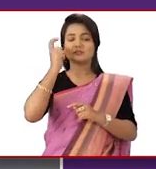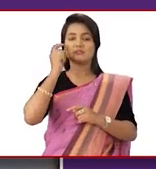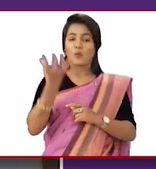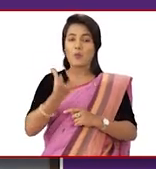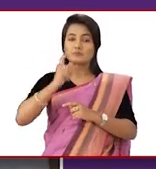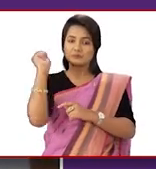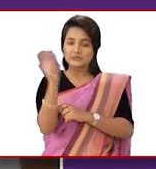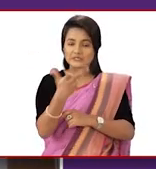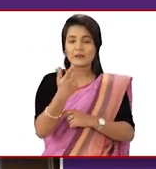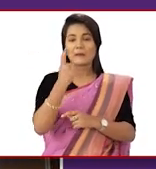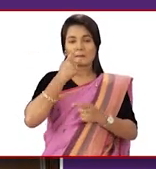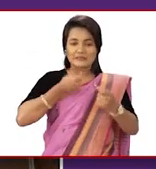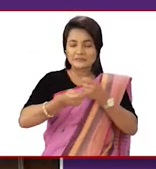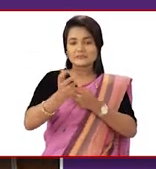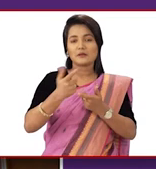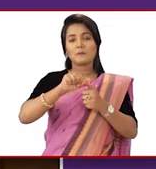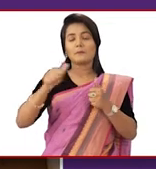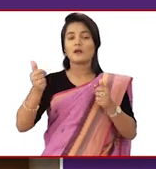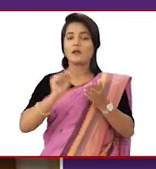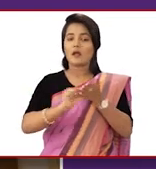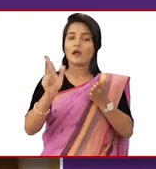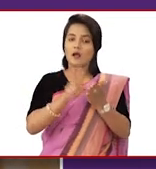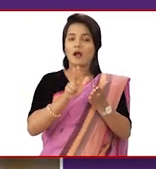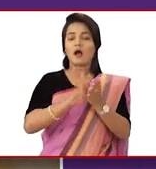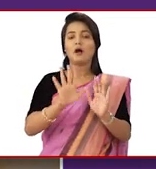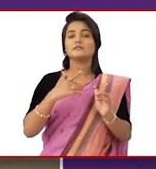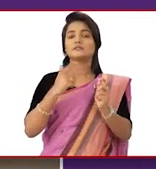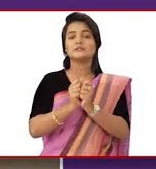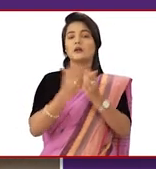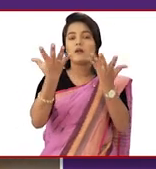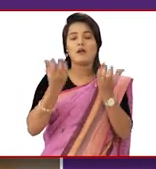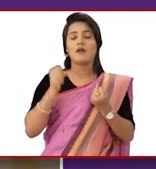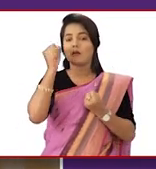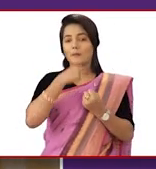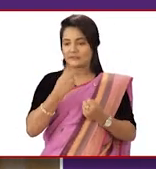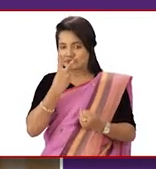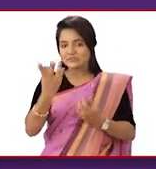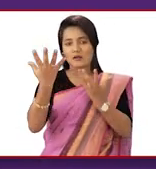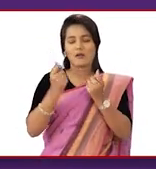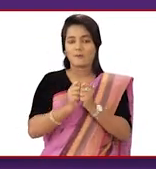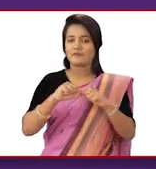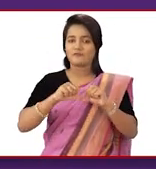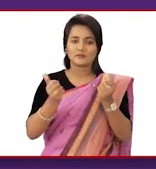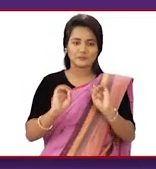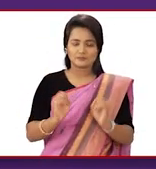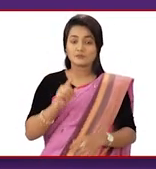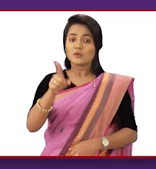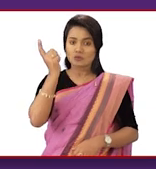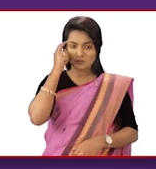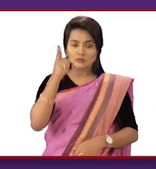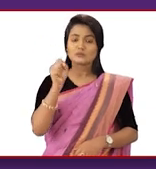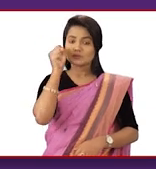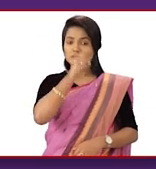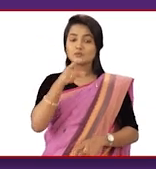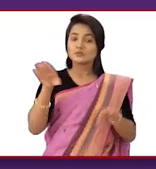নিক্ষেপ, এরকম বিভিন্ন আইন প্রণয়ন হয়েছে, কিন্তু সেটার কার্যকারিতা আমরা আসলে সোসাইটির দিকে তাকালেই বুঝতে পারবো।